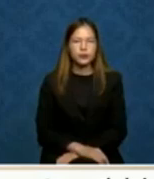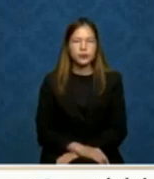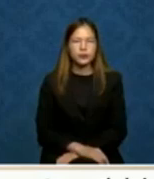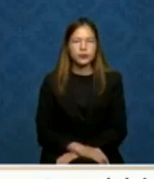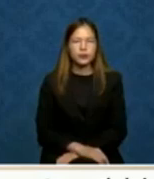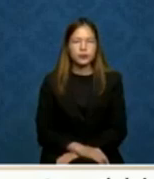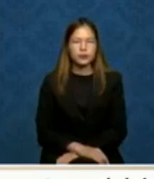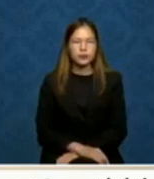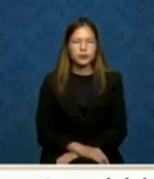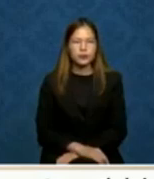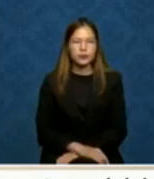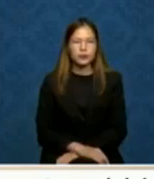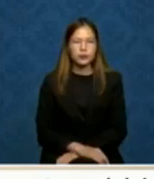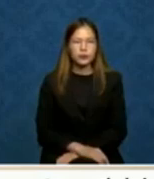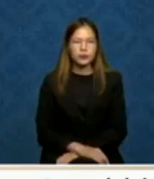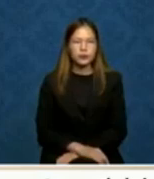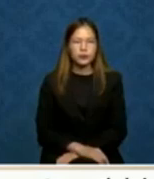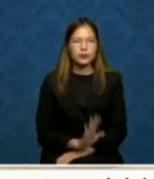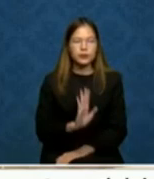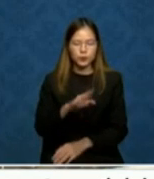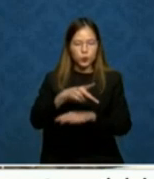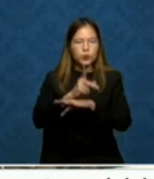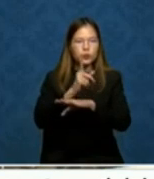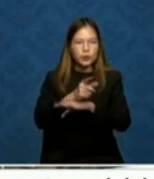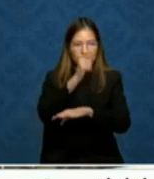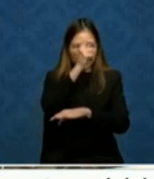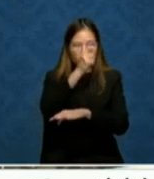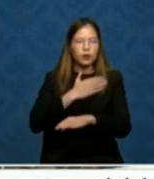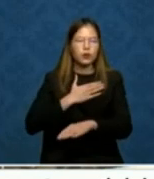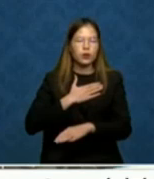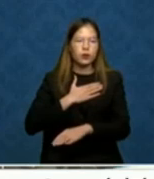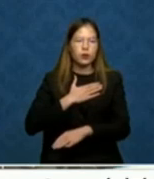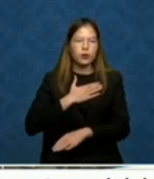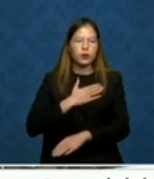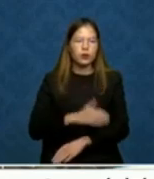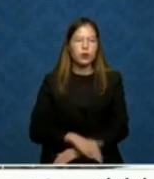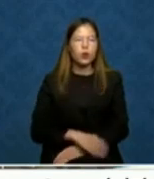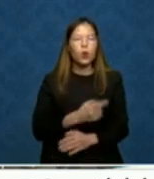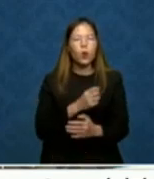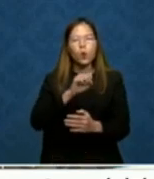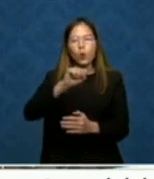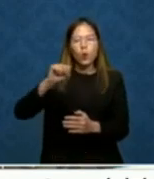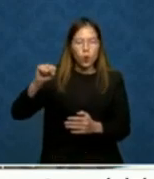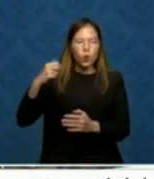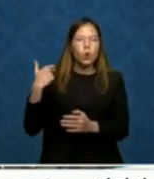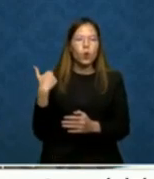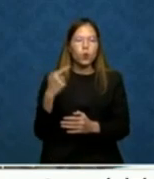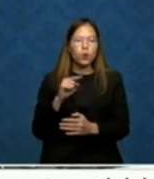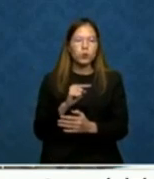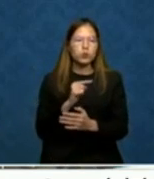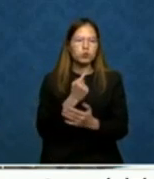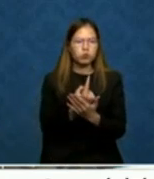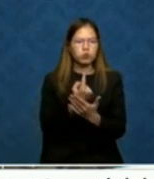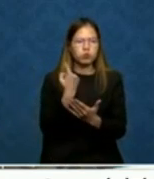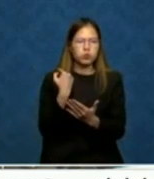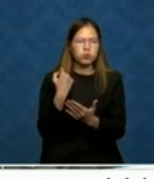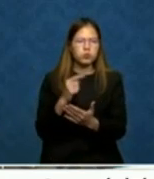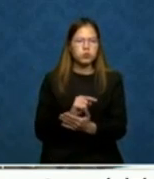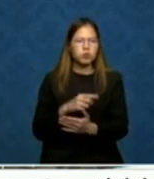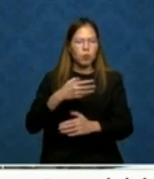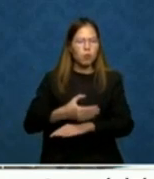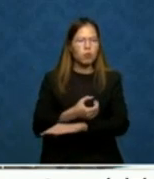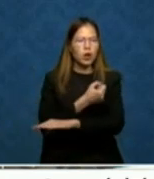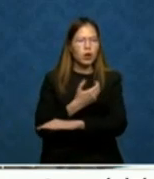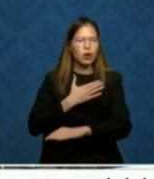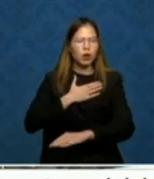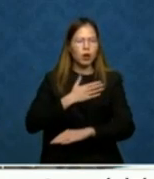านชยามพวานมั่นเพียรจิตครับเชิญ กลับเรียนท่านประธานที่เคารพครับผมปวัชชยามพวานครับผู้แทนราษฎรคนจอมทองท่าข้ามของเทียมพรรคไทยก้าวหน้าครับท่